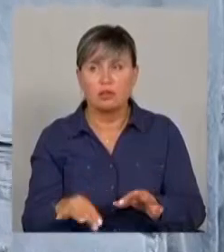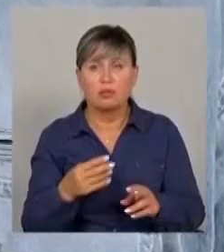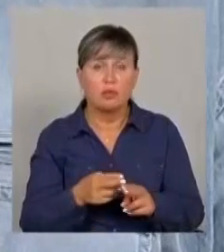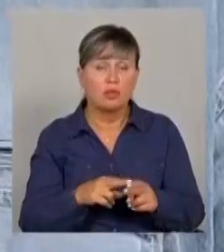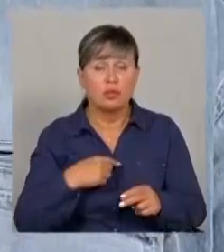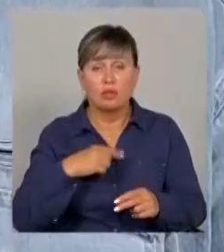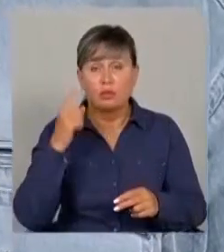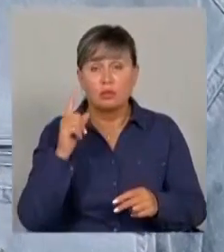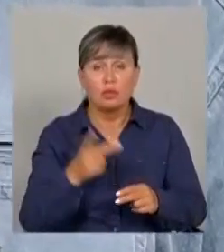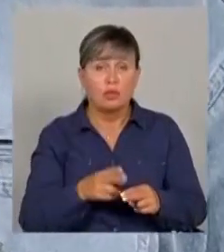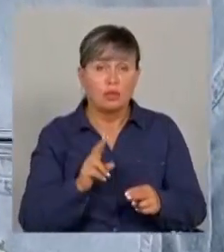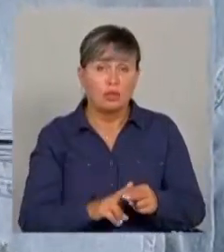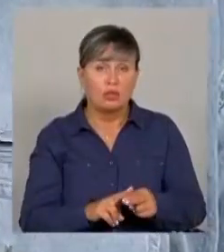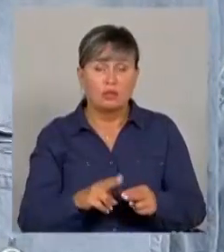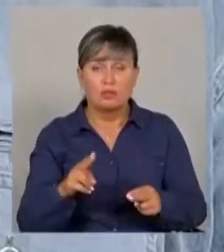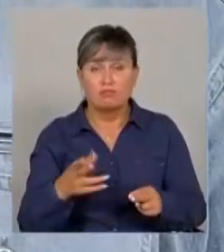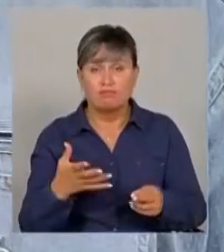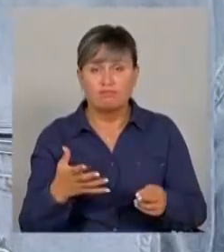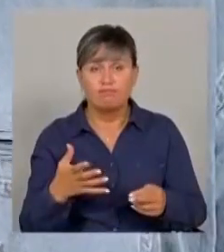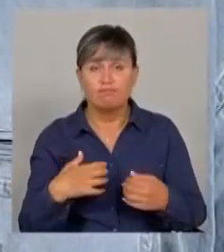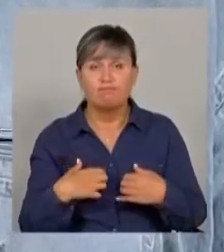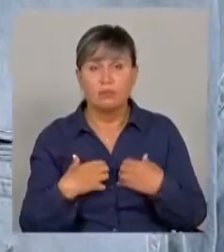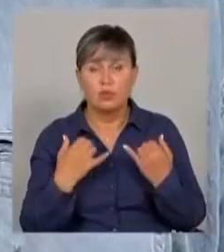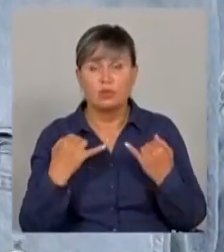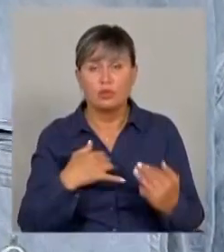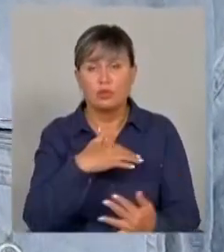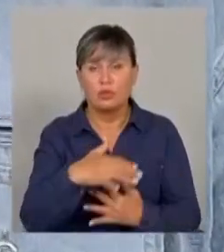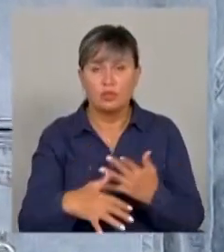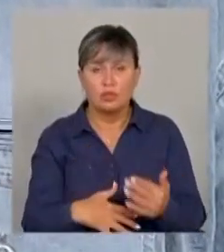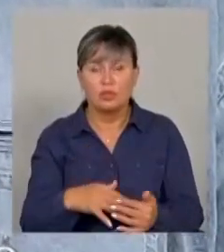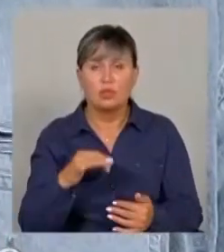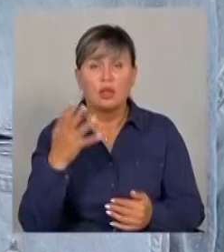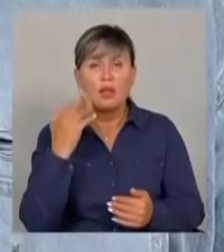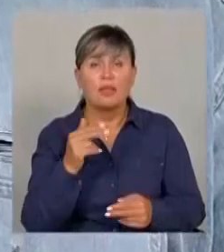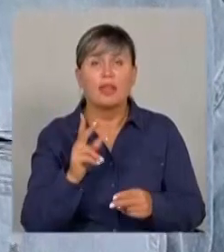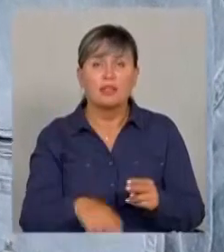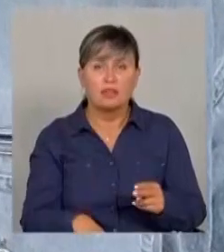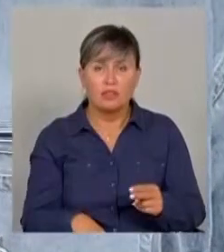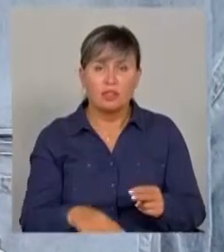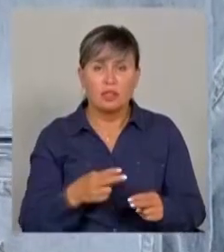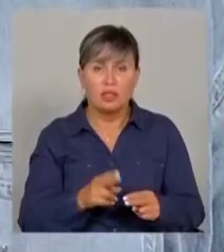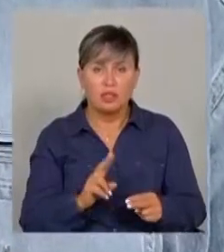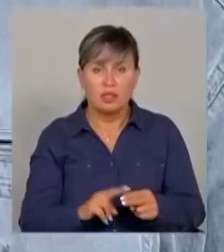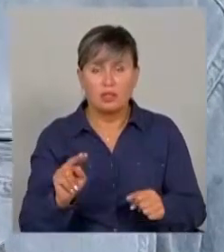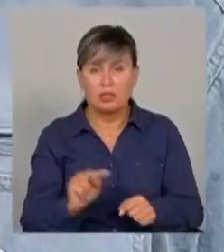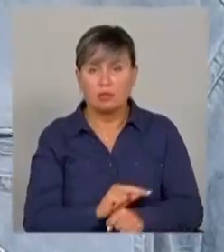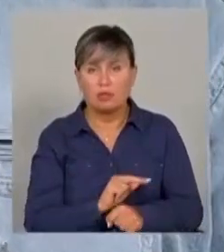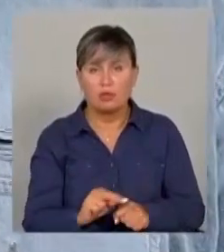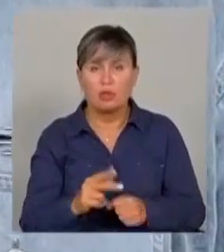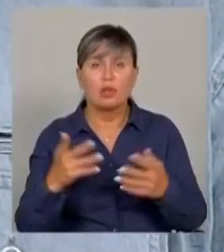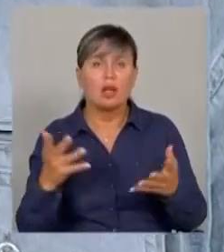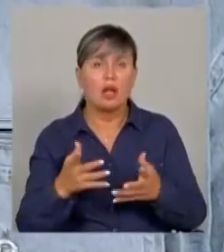я считаю, что это полнейшее безобразие. И на сегодня, когда завершится этот капитальный ремонт,